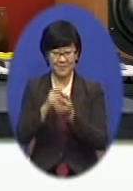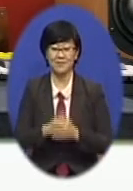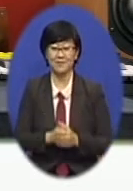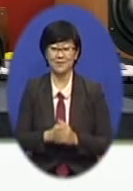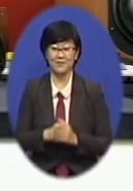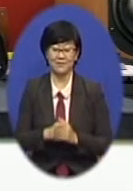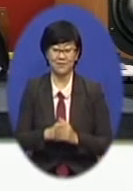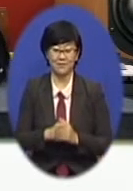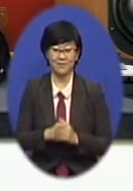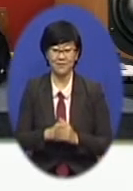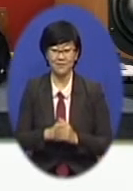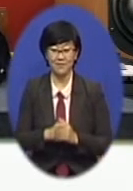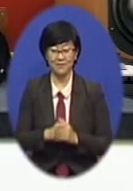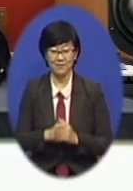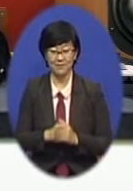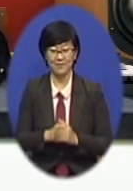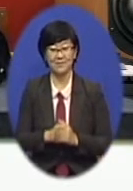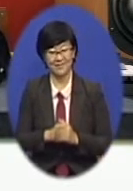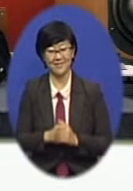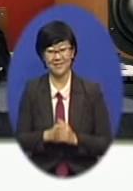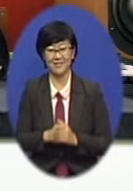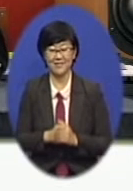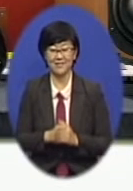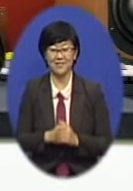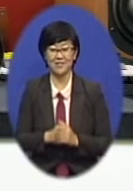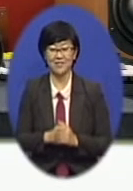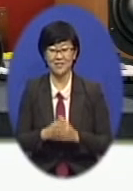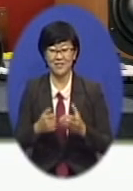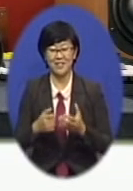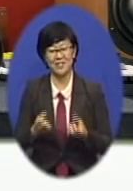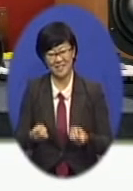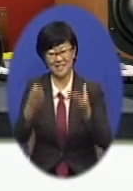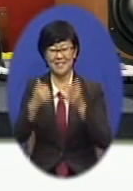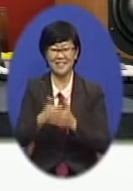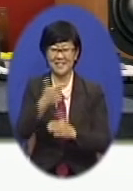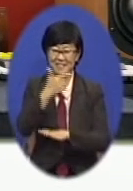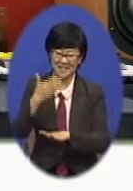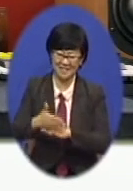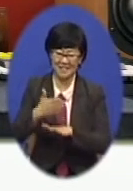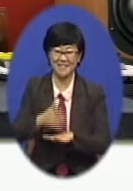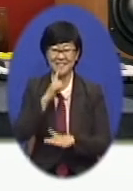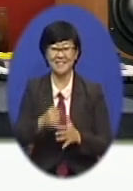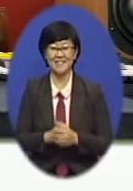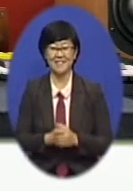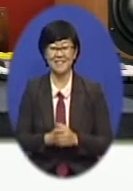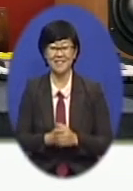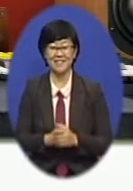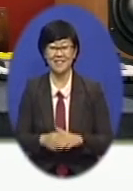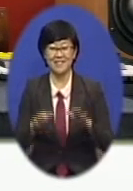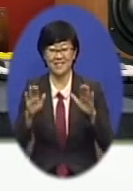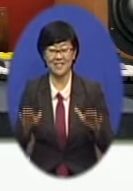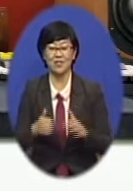만나보겠습니다. 오정순님. 네. 아유, 축하드립니다. 어머, 너무 감사합니다. 그러게 말이에요.